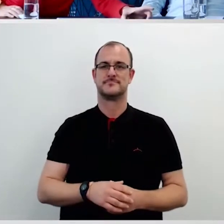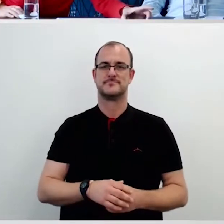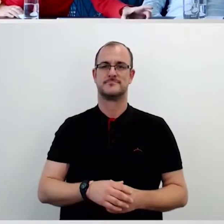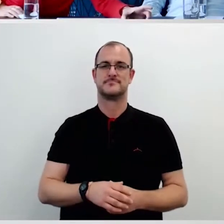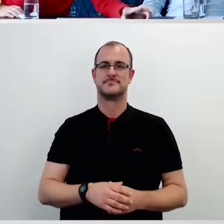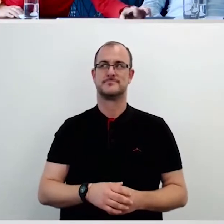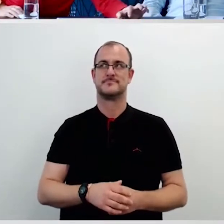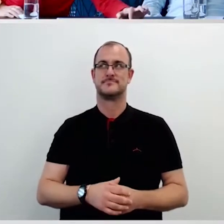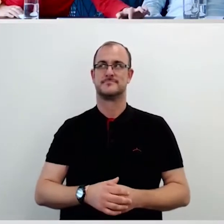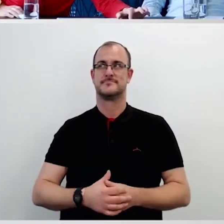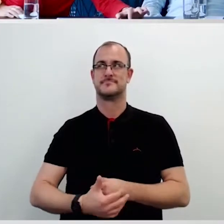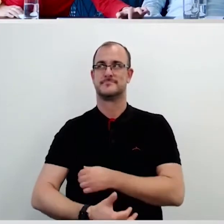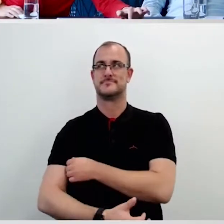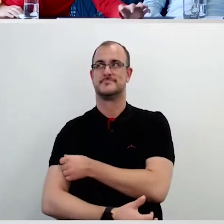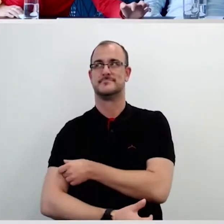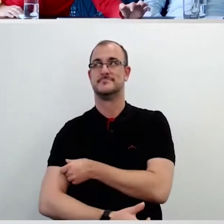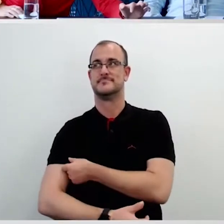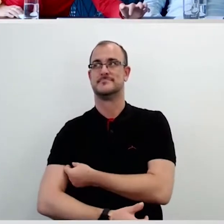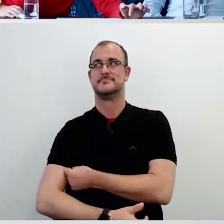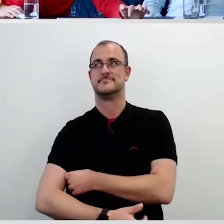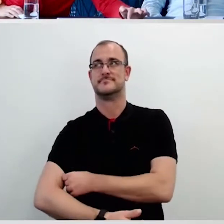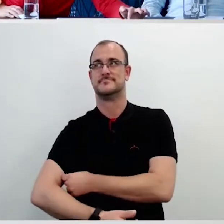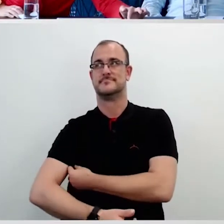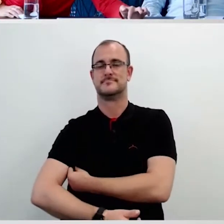Wir hören Sie noch nicht.